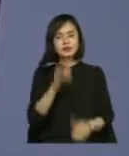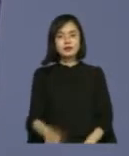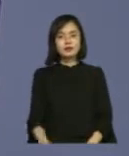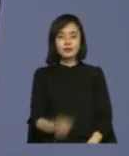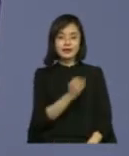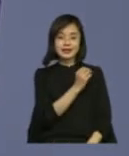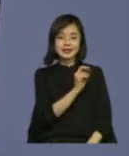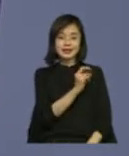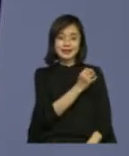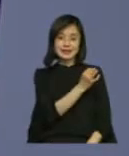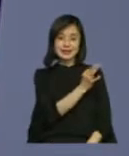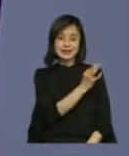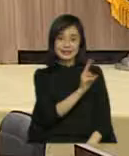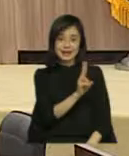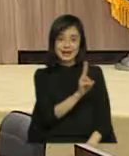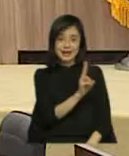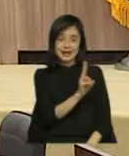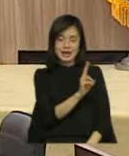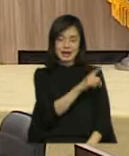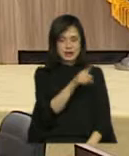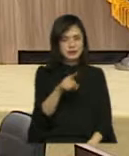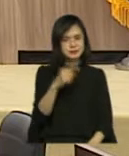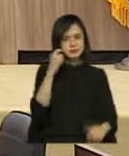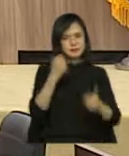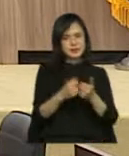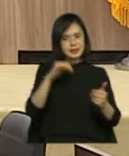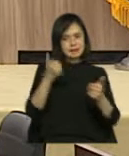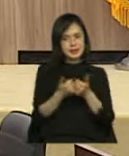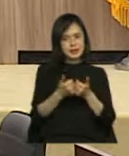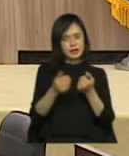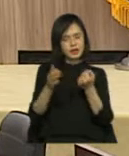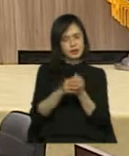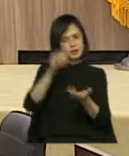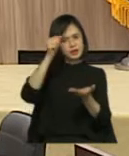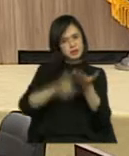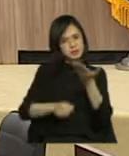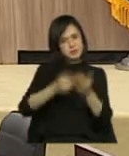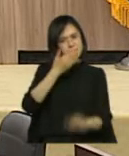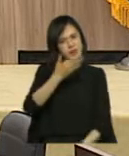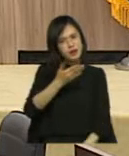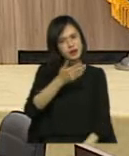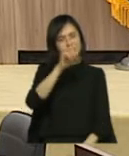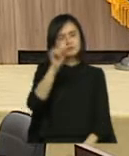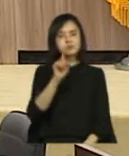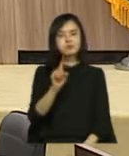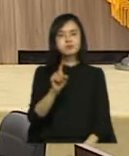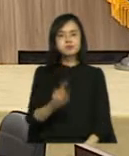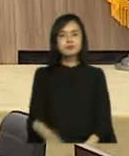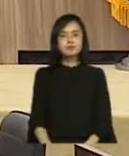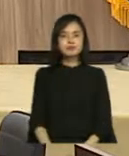가운데 추경예산안 이 원안대로 통과될 지 된 미지수입니다 딜 i've 사업 연계 케이블티비 징 기운입니다